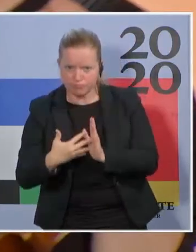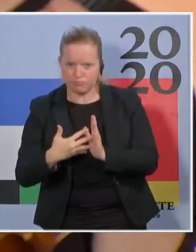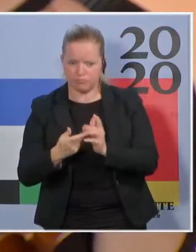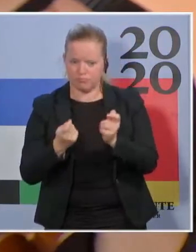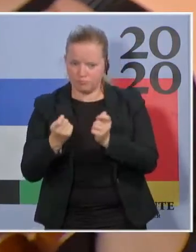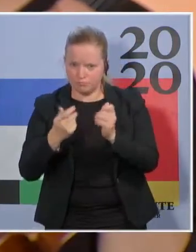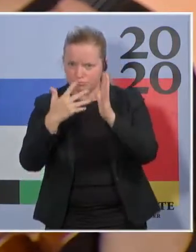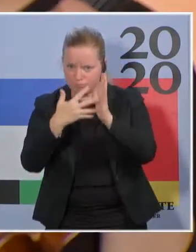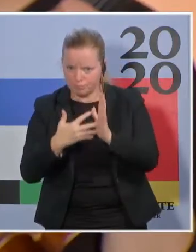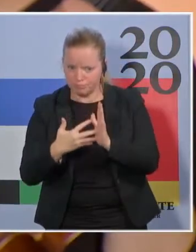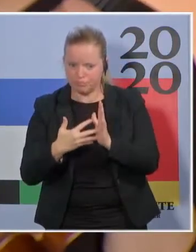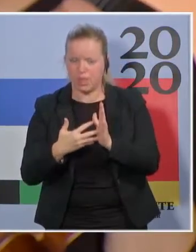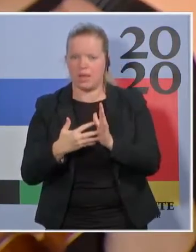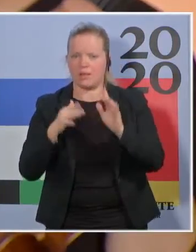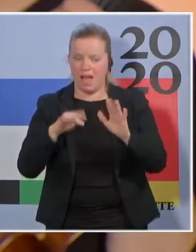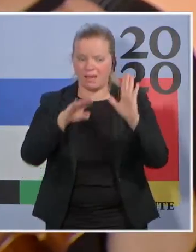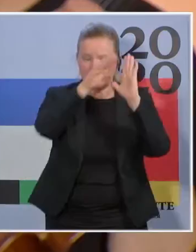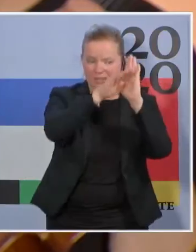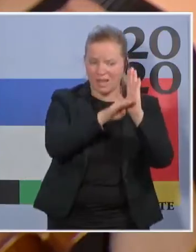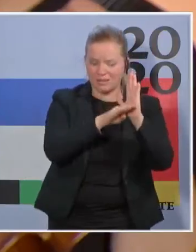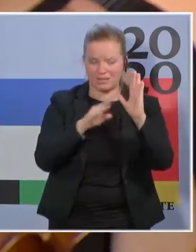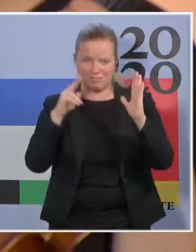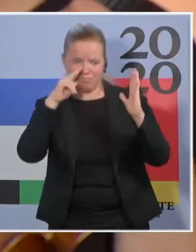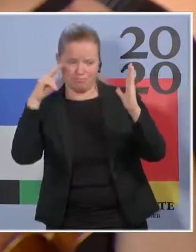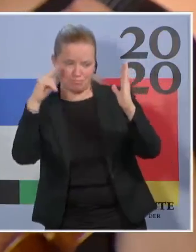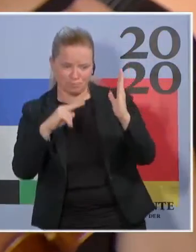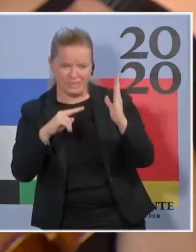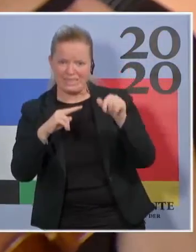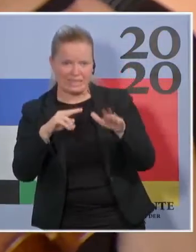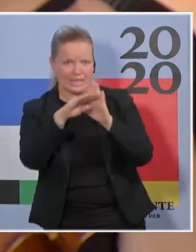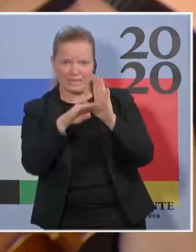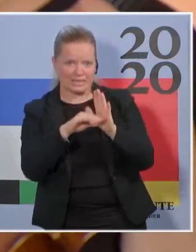und auch das eine oder andere Gesetz dann kippen möglicherweise.